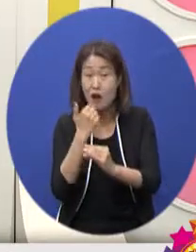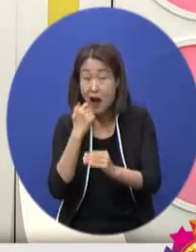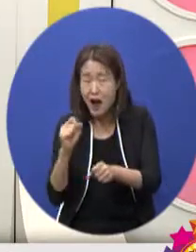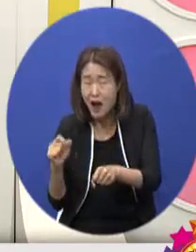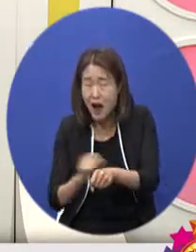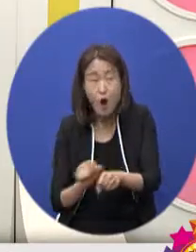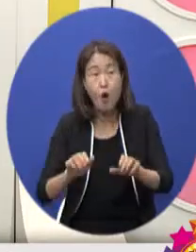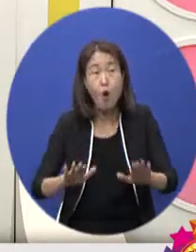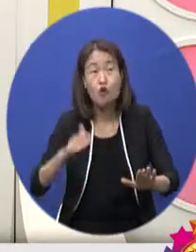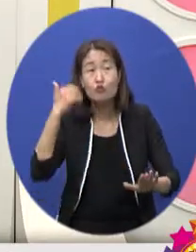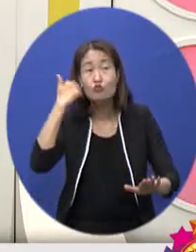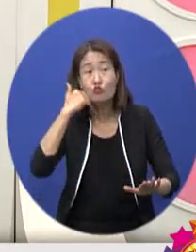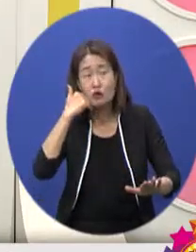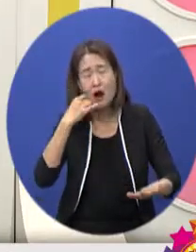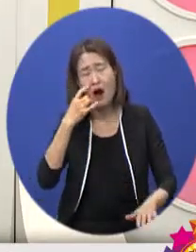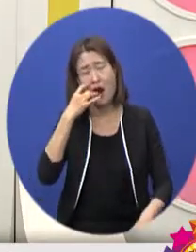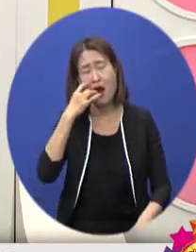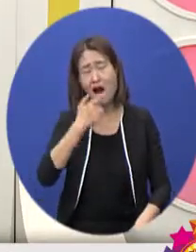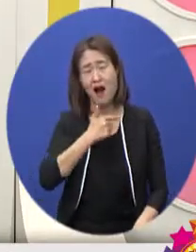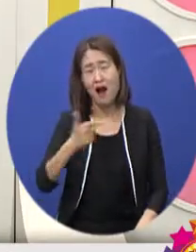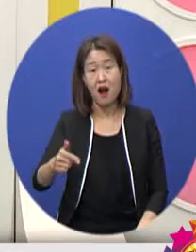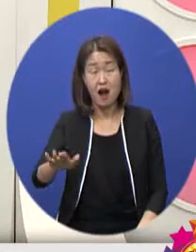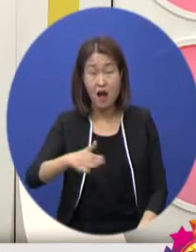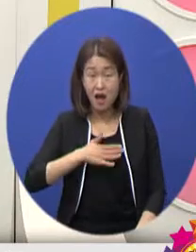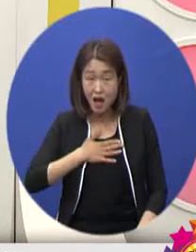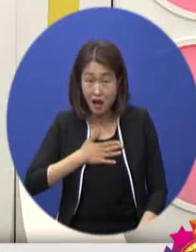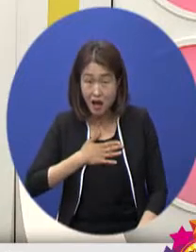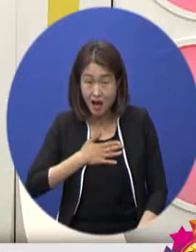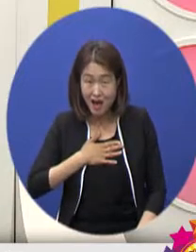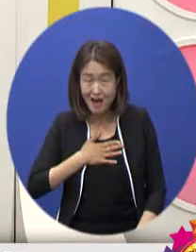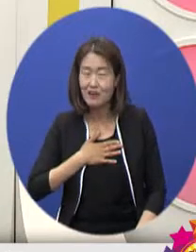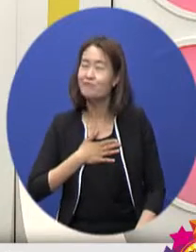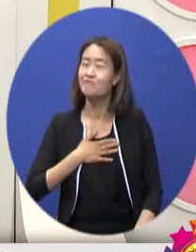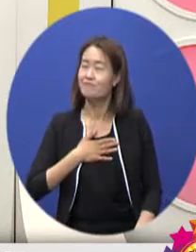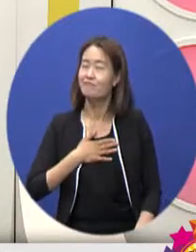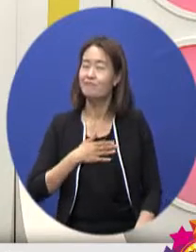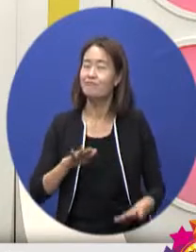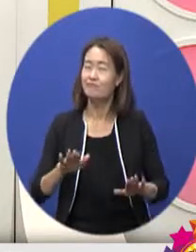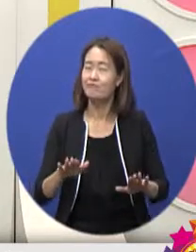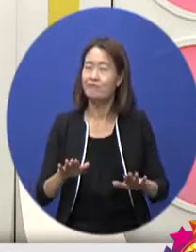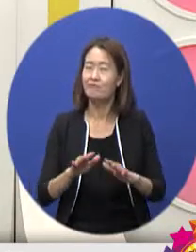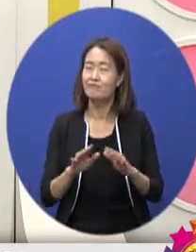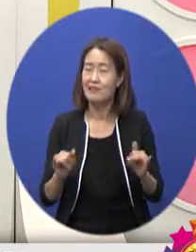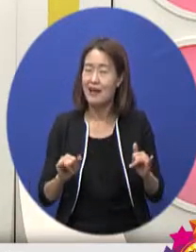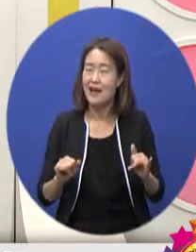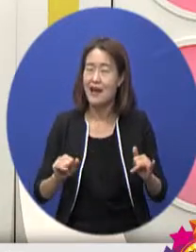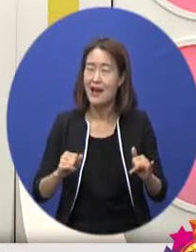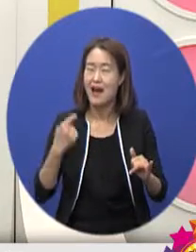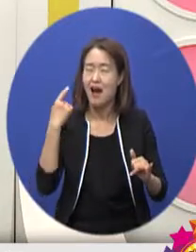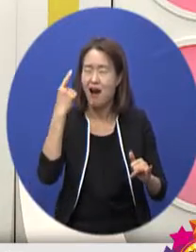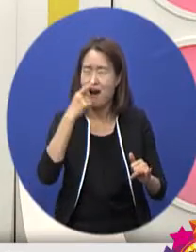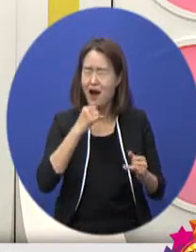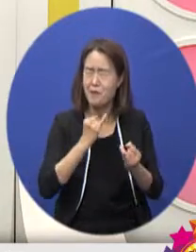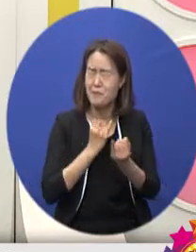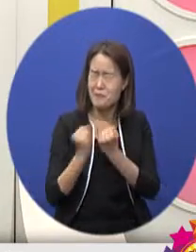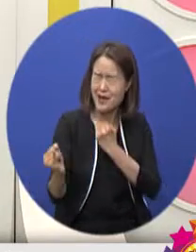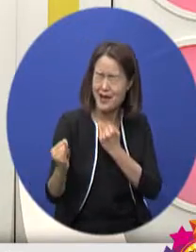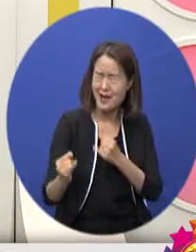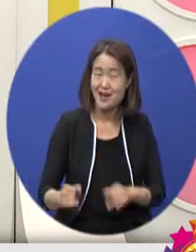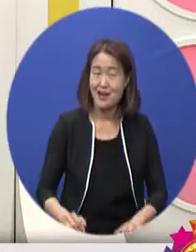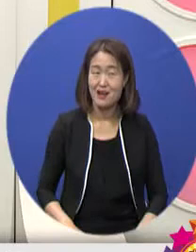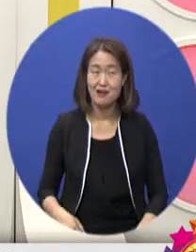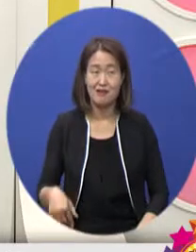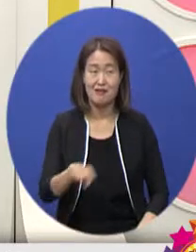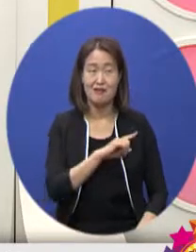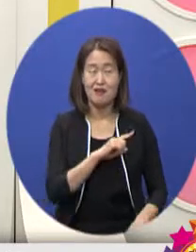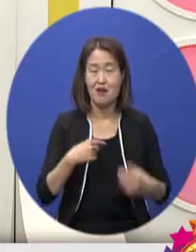분인데요. 오늘은 어떤 분일까 무척 궁금합니다. 언희정 씨 아세요? 이분은 말이죠. 네. 정말 아주 팔방미인이세요. 네. 일단